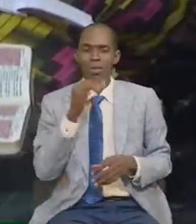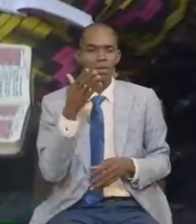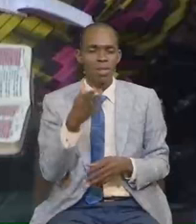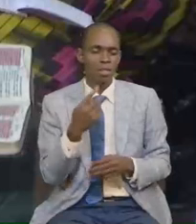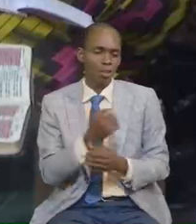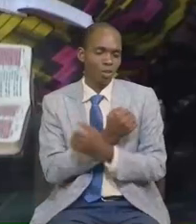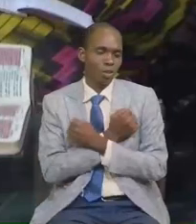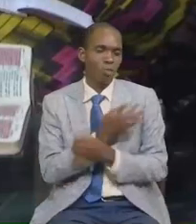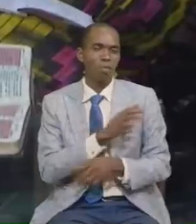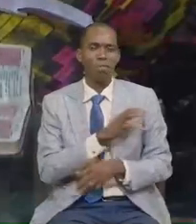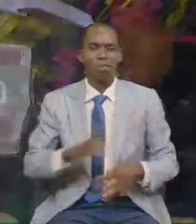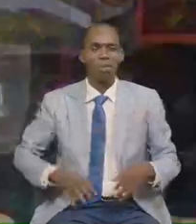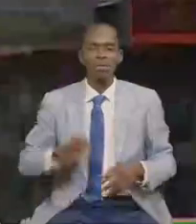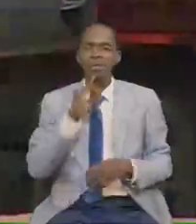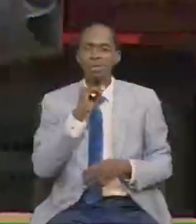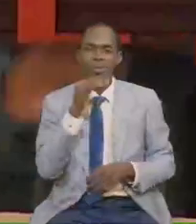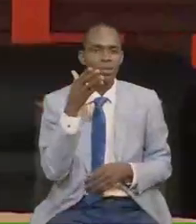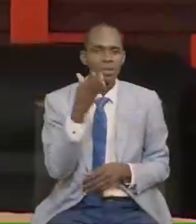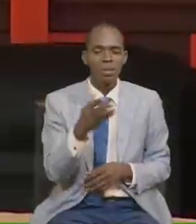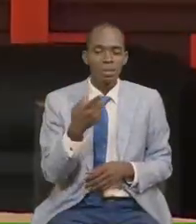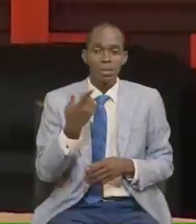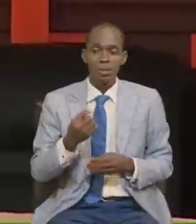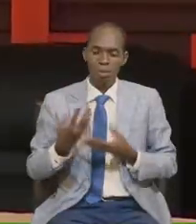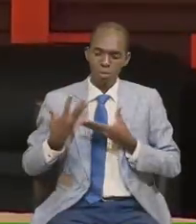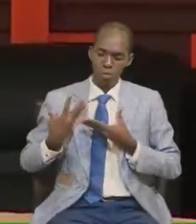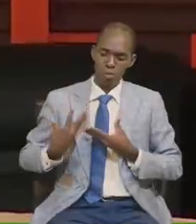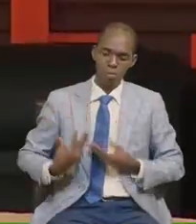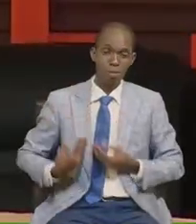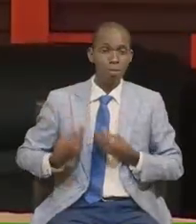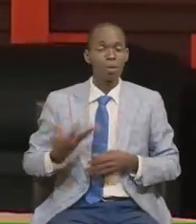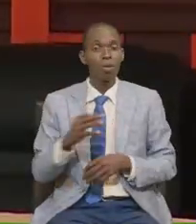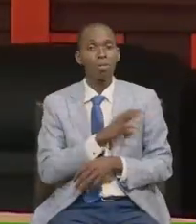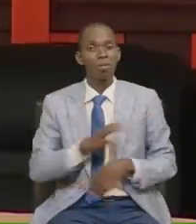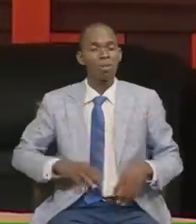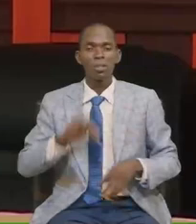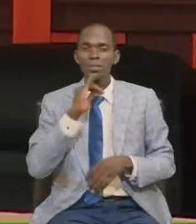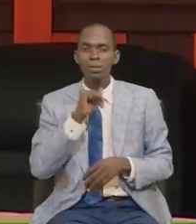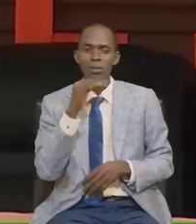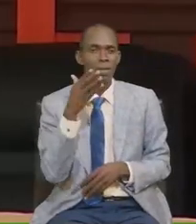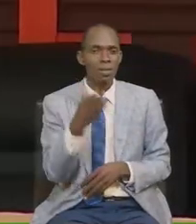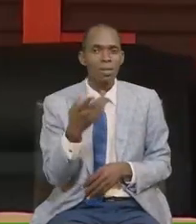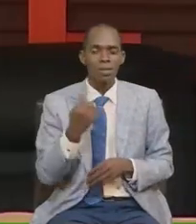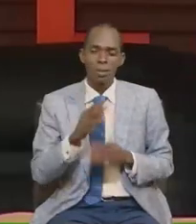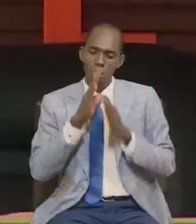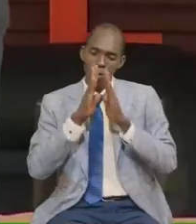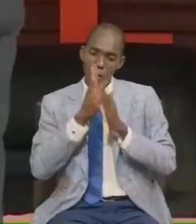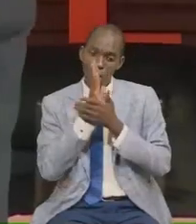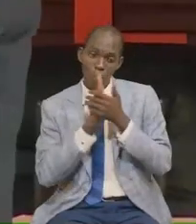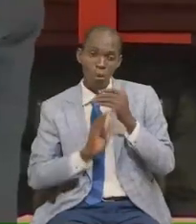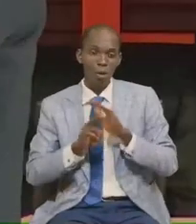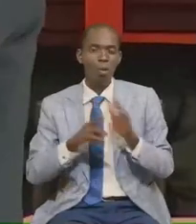là-bas. La douceur de Christ n'est pas là-bas. La douceur de Christ n'est pas